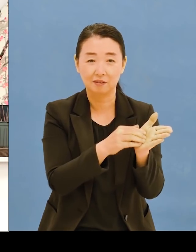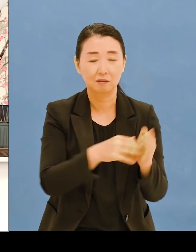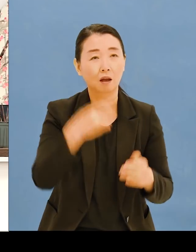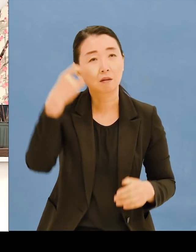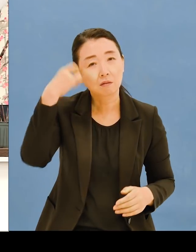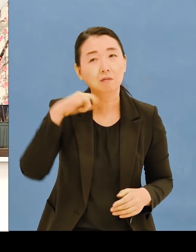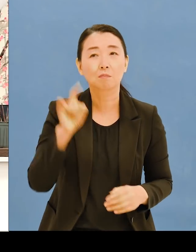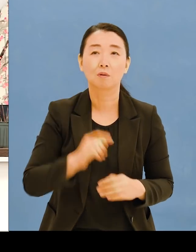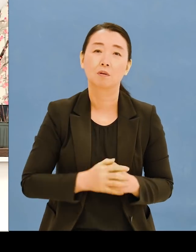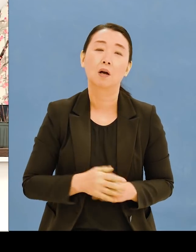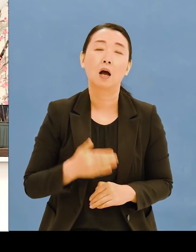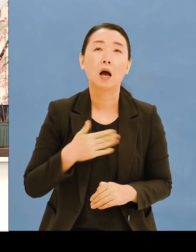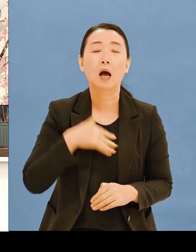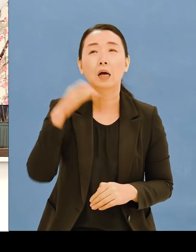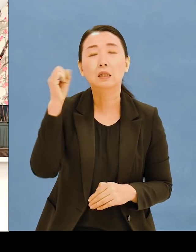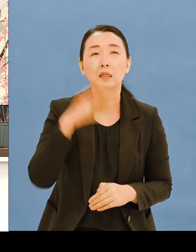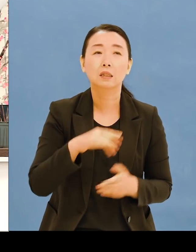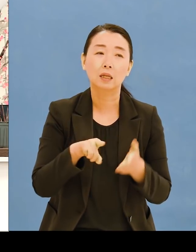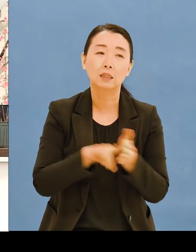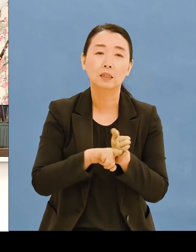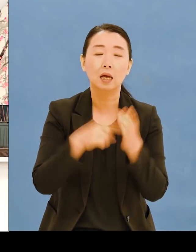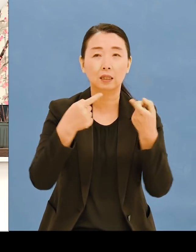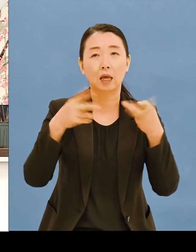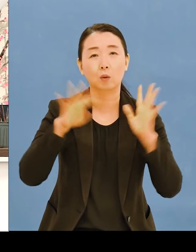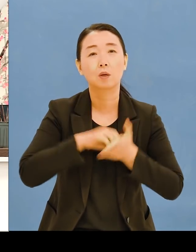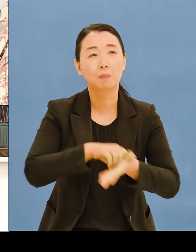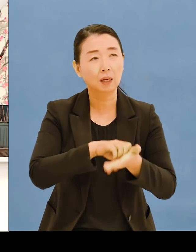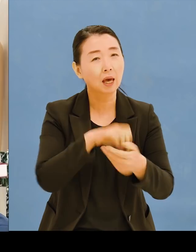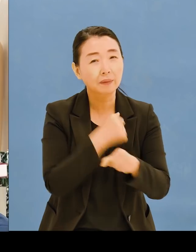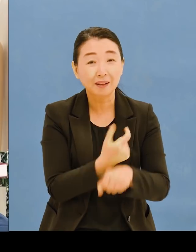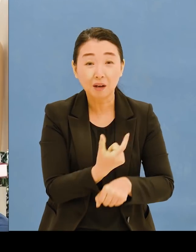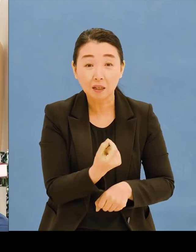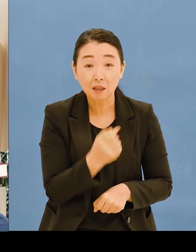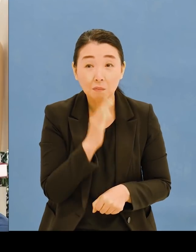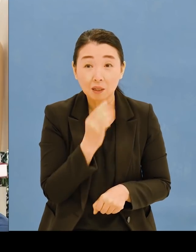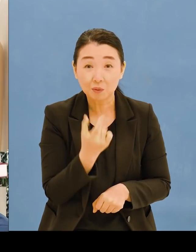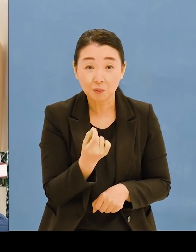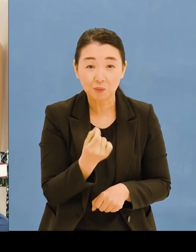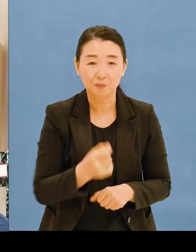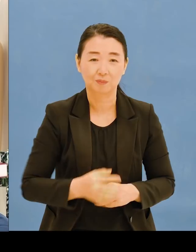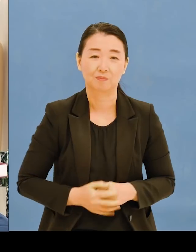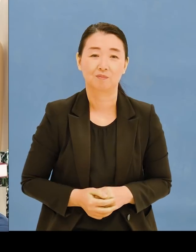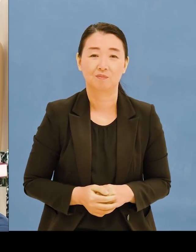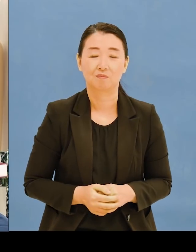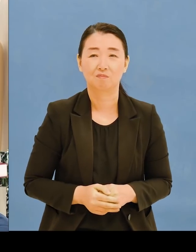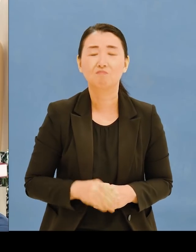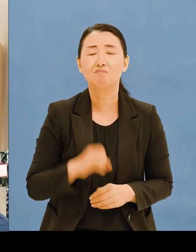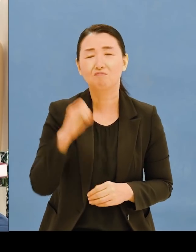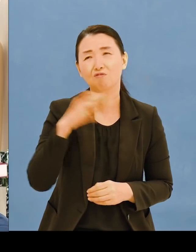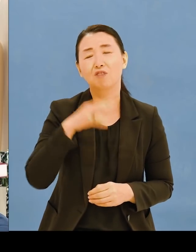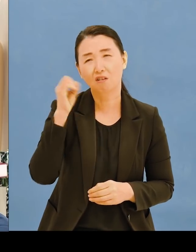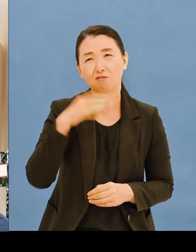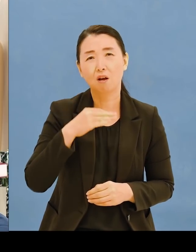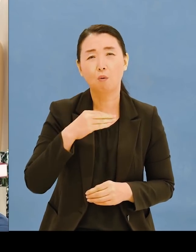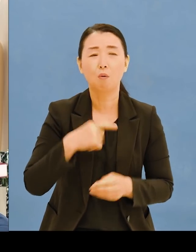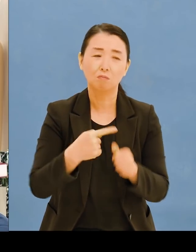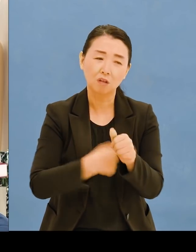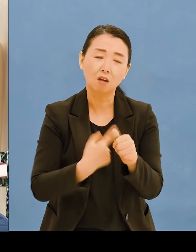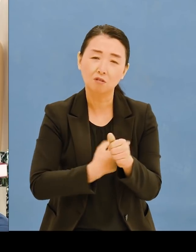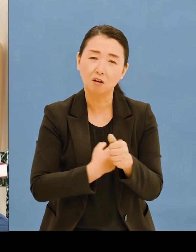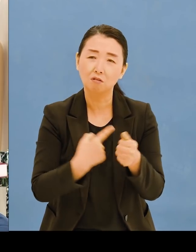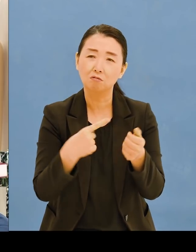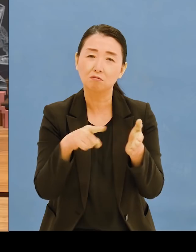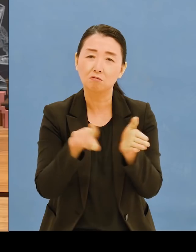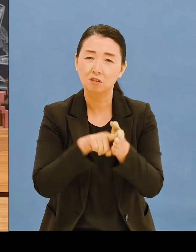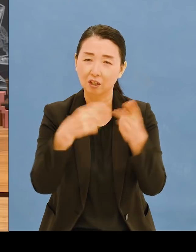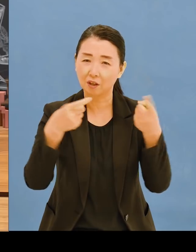약간 느낌이 그냥 나는 그냥 거기 가야 되나 보다 하고 그냥 가시는 것 같아요. 그렇죠. 맨 처음에 이제 그렇게 저는 신학대학교에 이제 그렇게 들어간